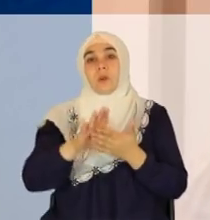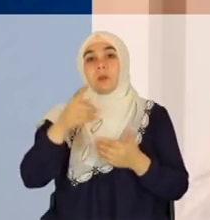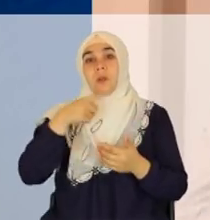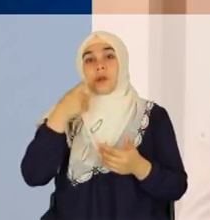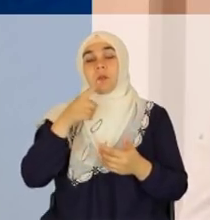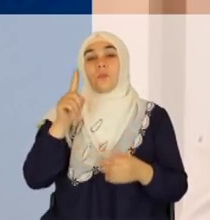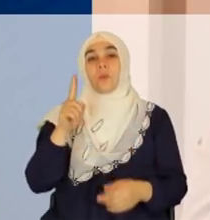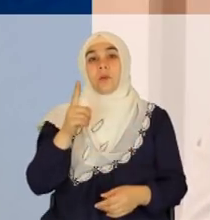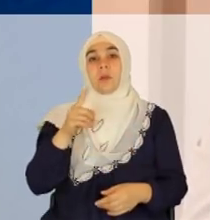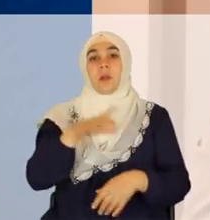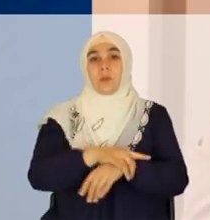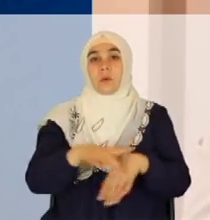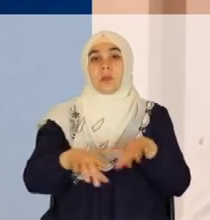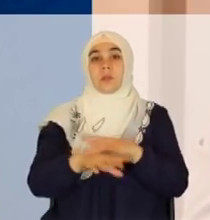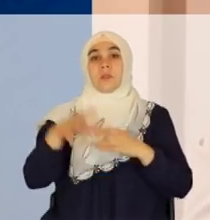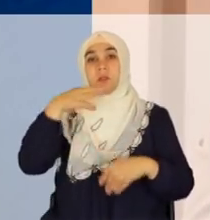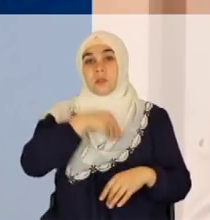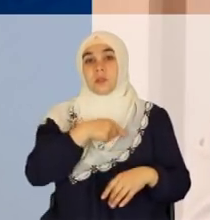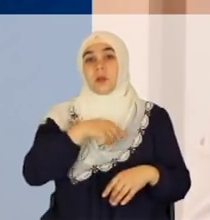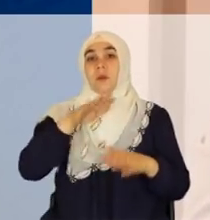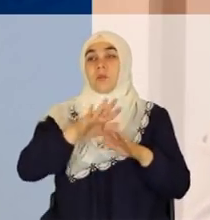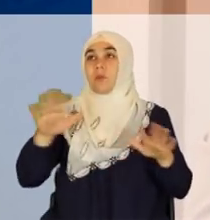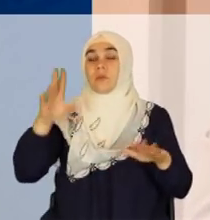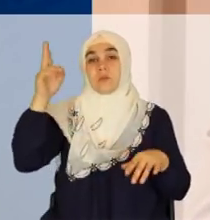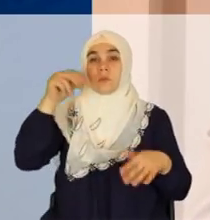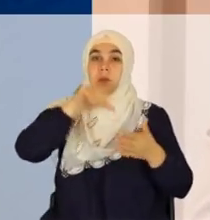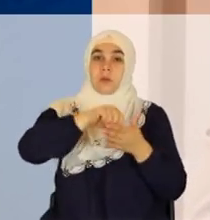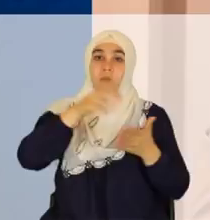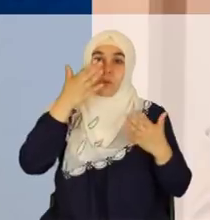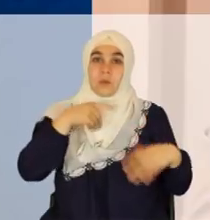Bu bandani ichini Allohdan boshqadan tozalash.